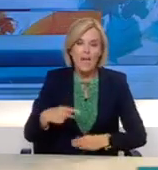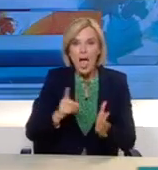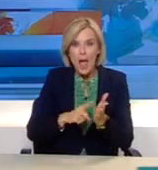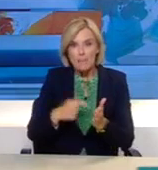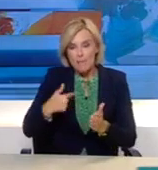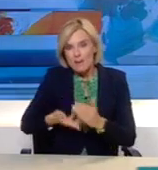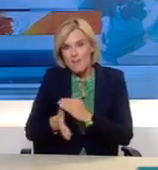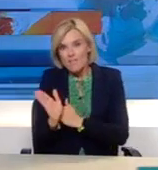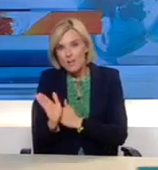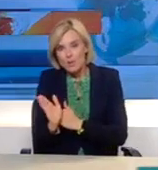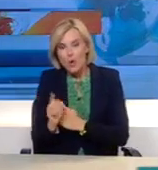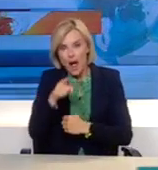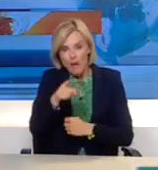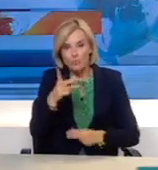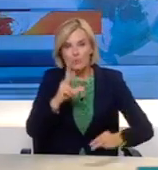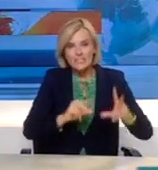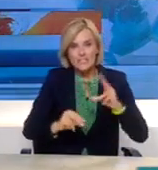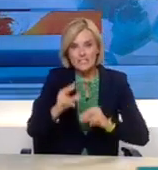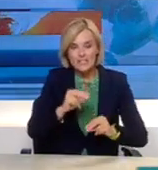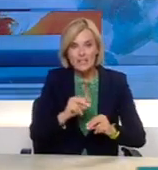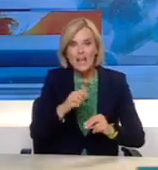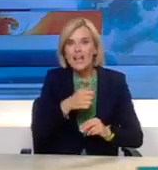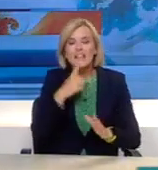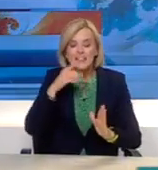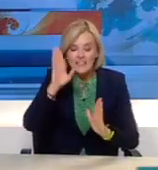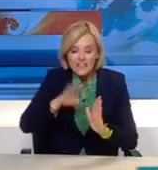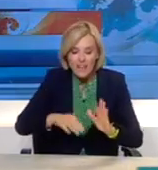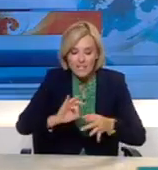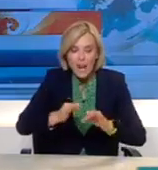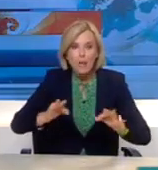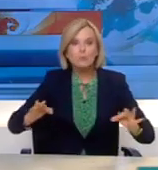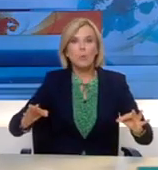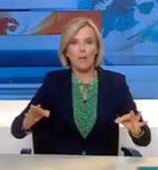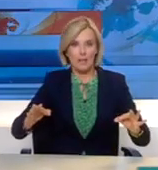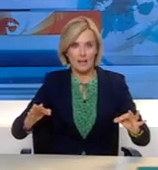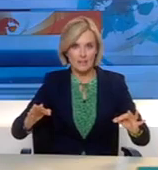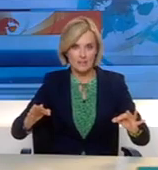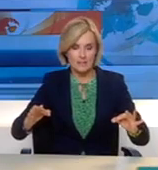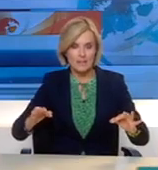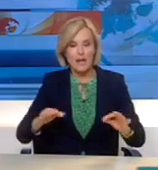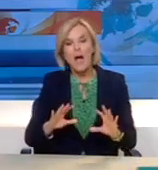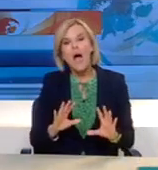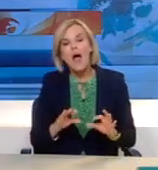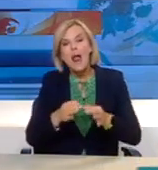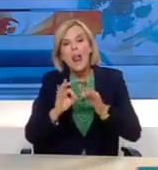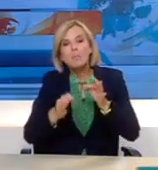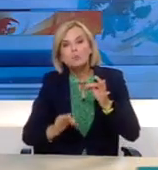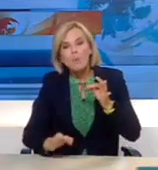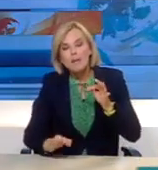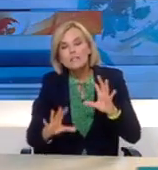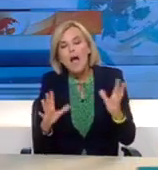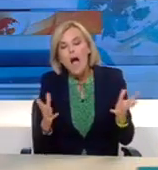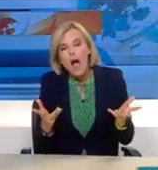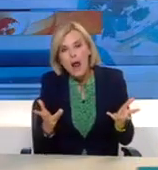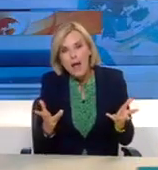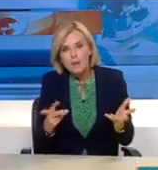θέμα, για να καλύψει κάποιες λεπτομέρειες κατά κάποιο τρόπο. Αλλά οι